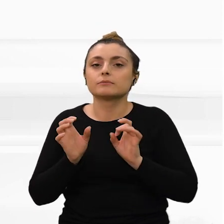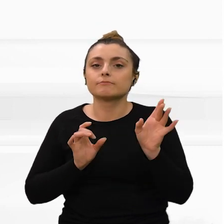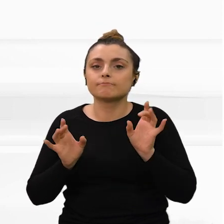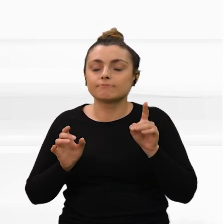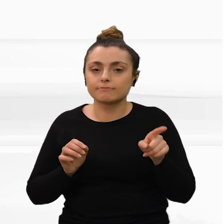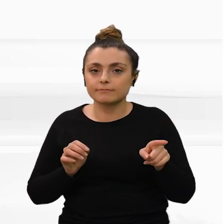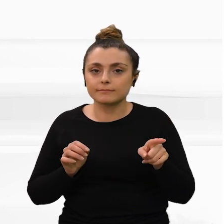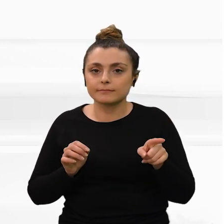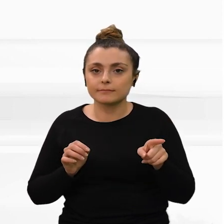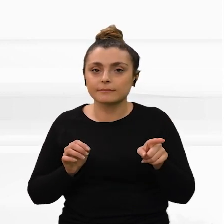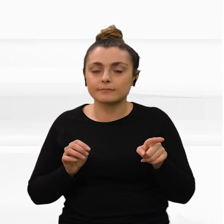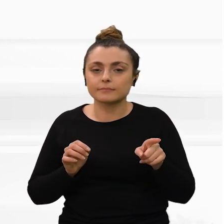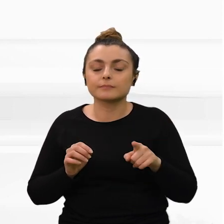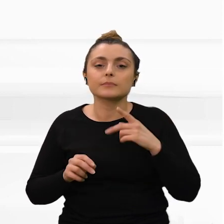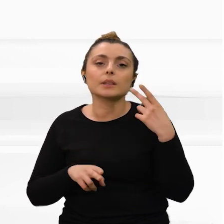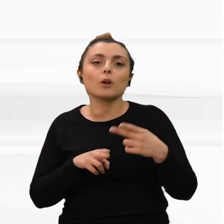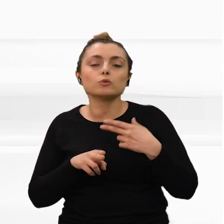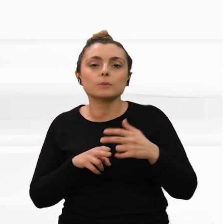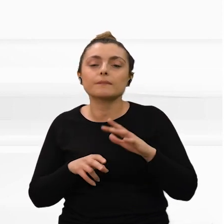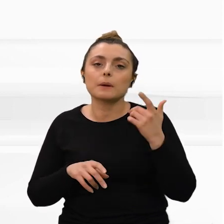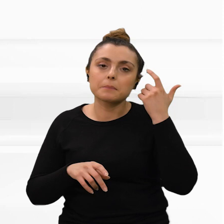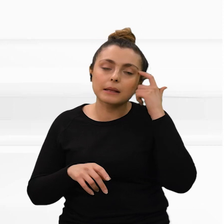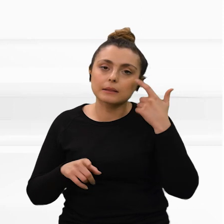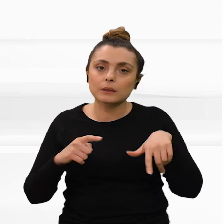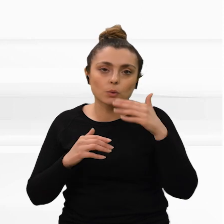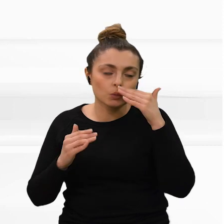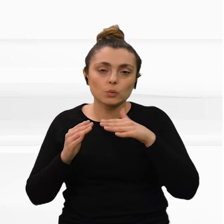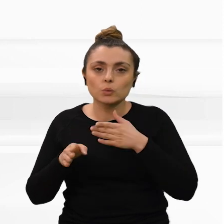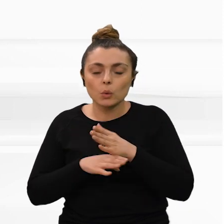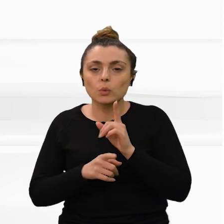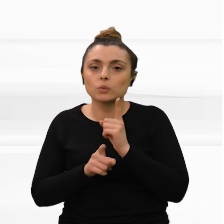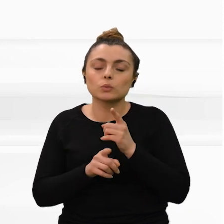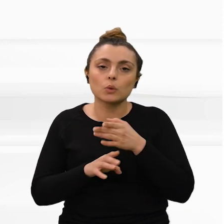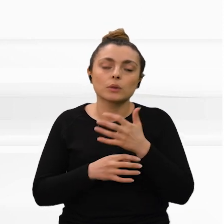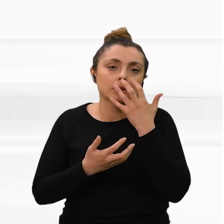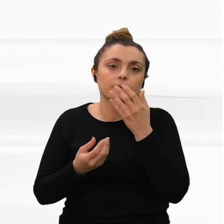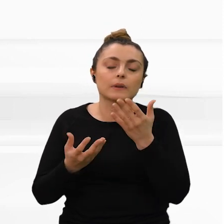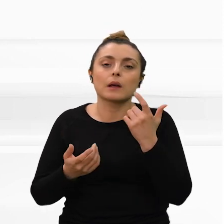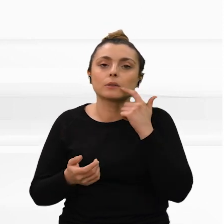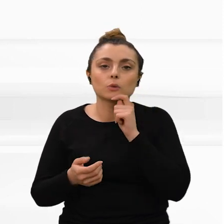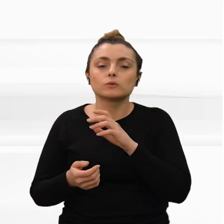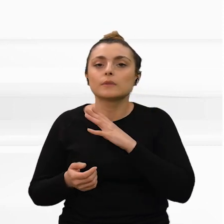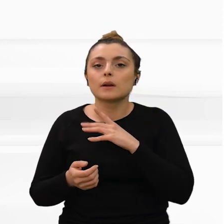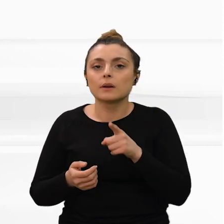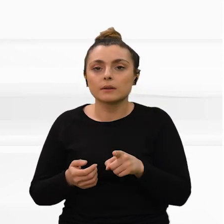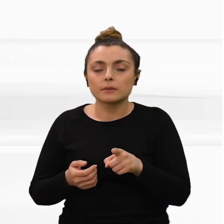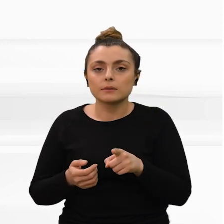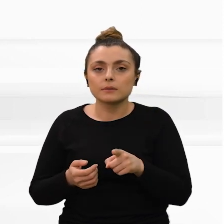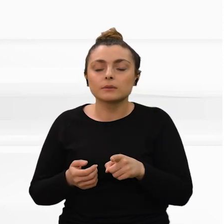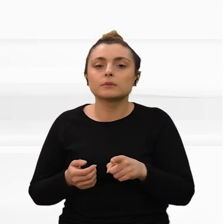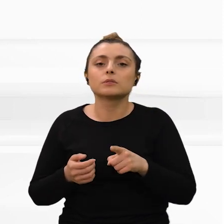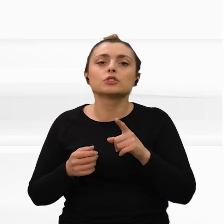seçeneğinde dedik tecrübelere veya mantığa dayanarak doğrudan doğruya öğütveren atasözleri de vardır